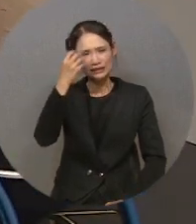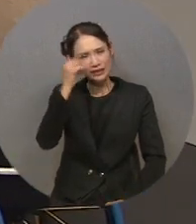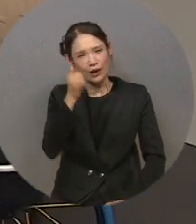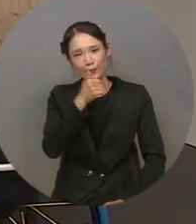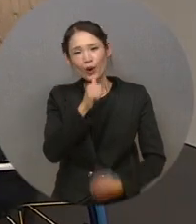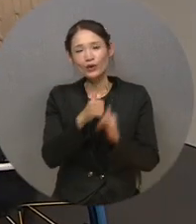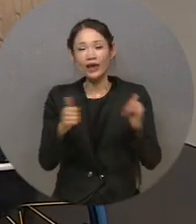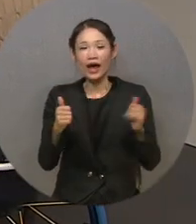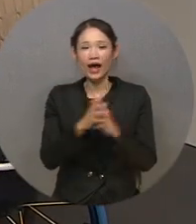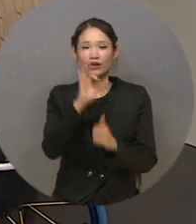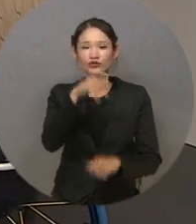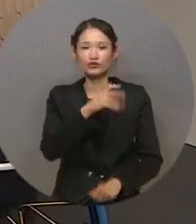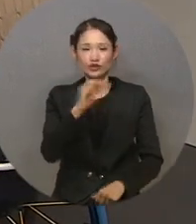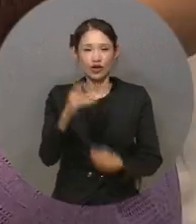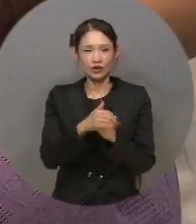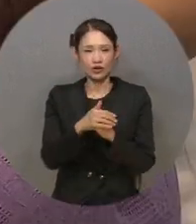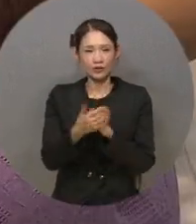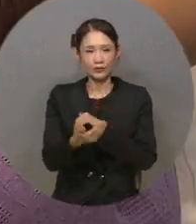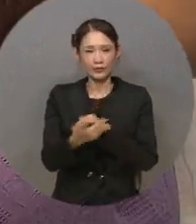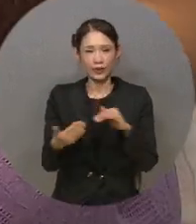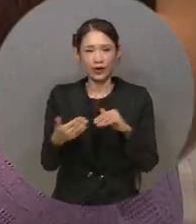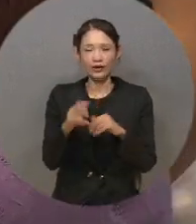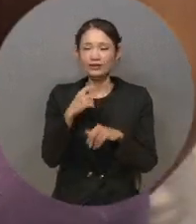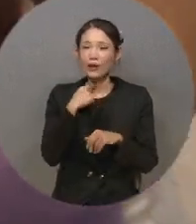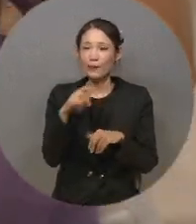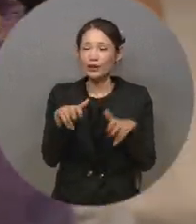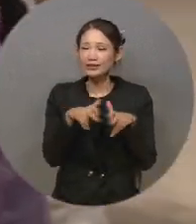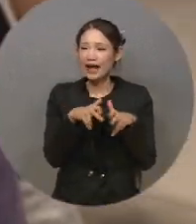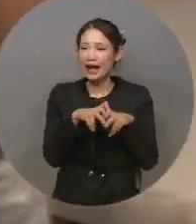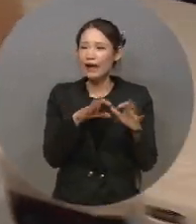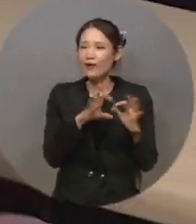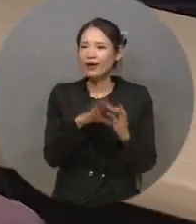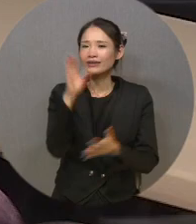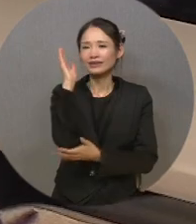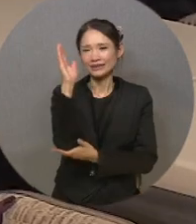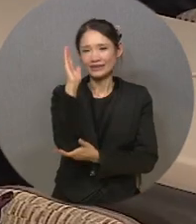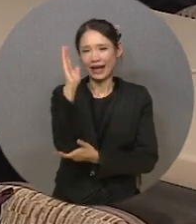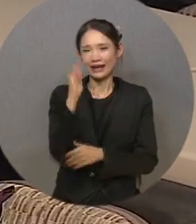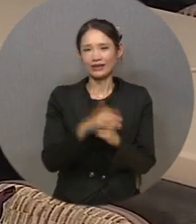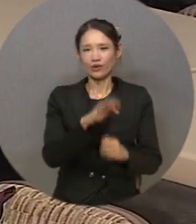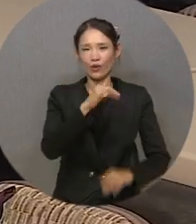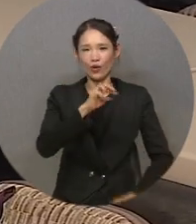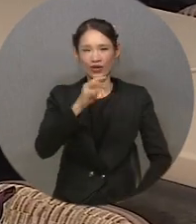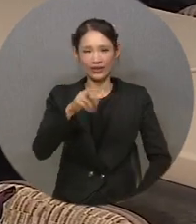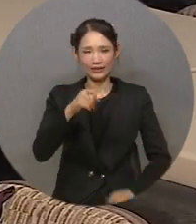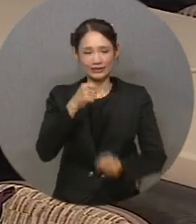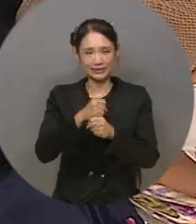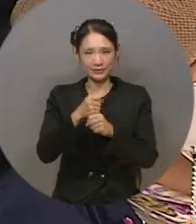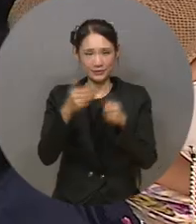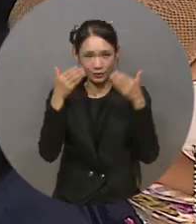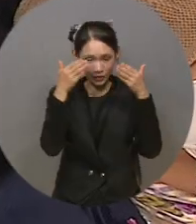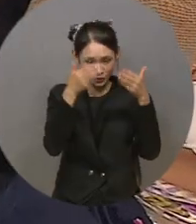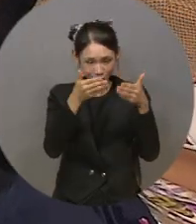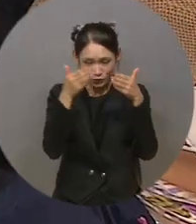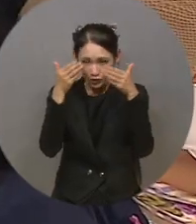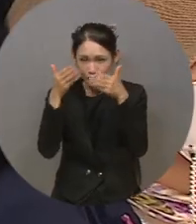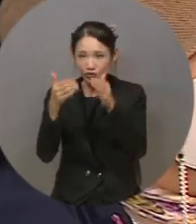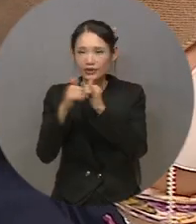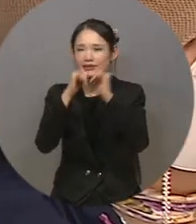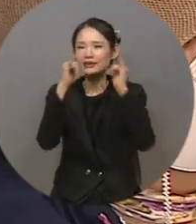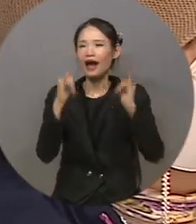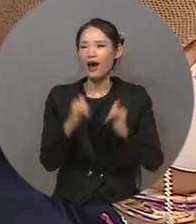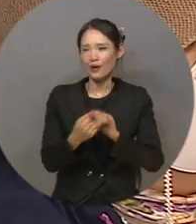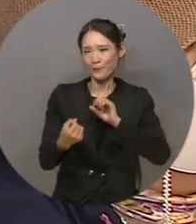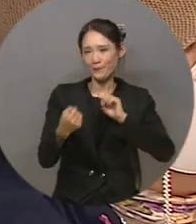우영우 등 비주류로 여겨졌던 장애인에 대한 이야기가 콘텐츠로 만들어지고 주목을 받으면서 우리 사회에 큰